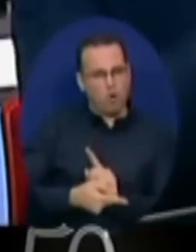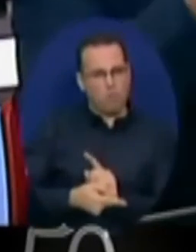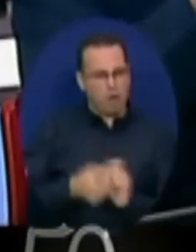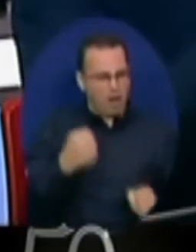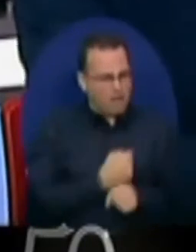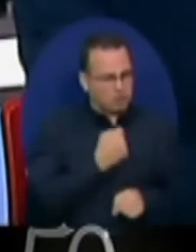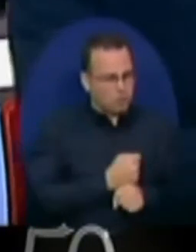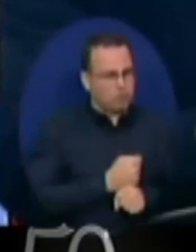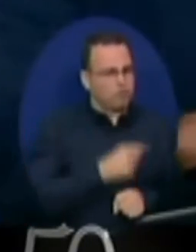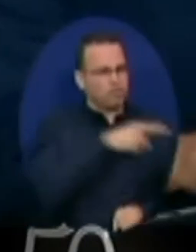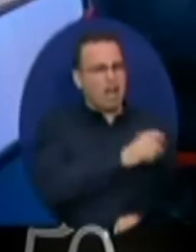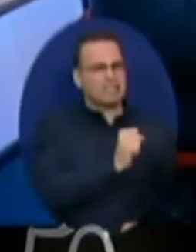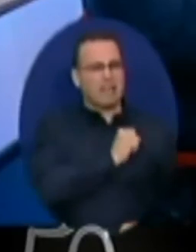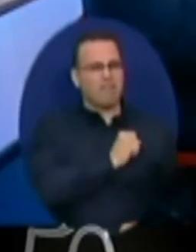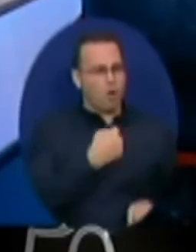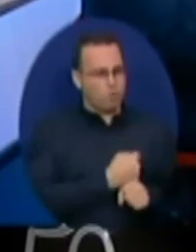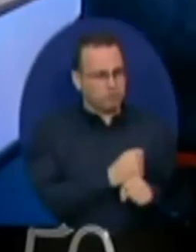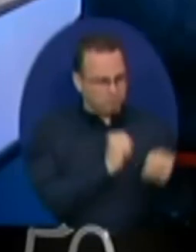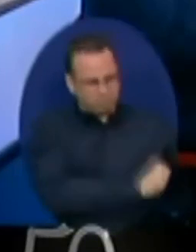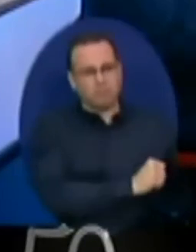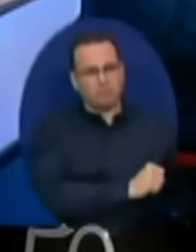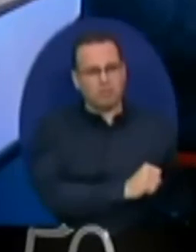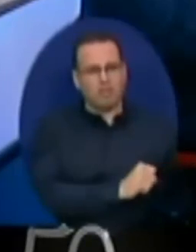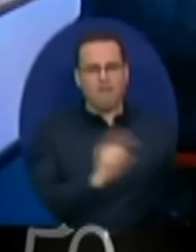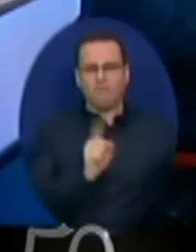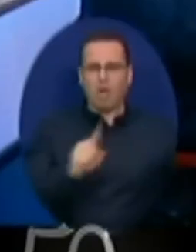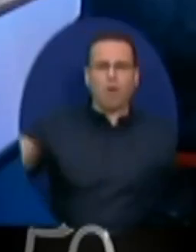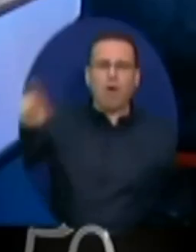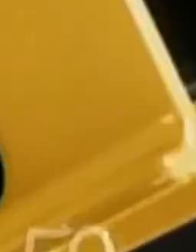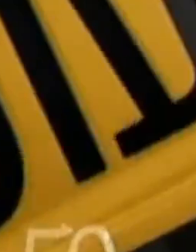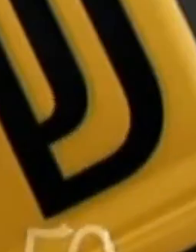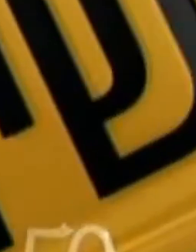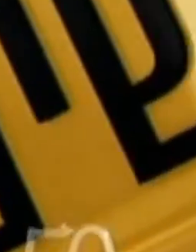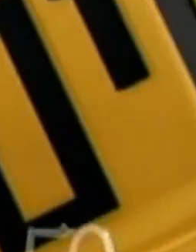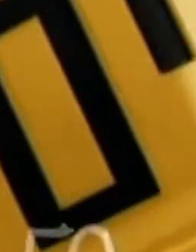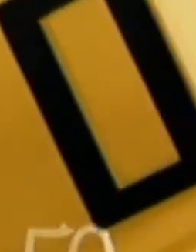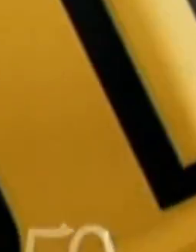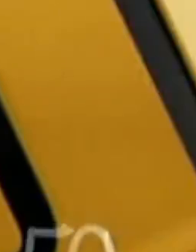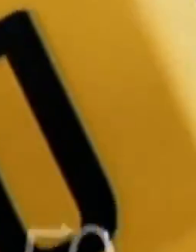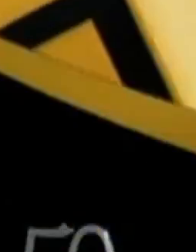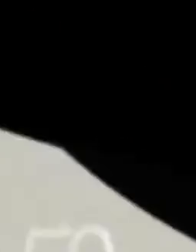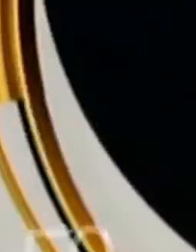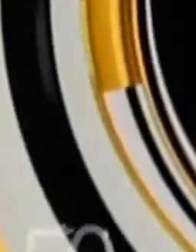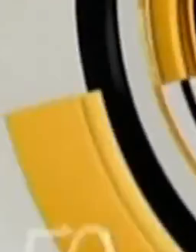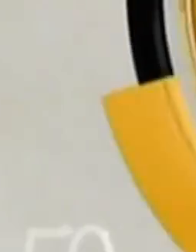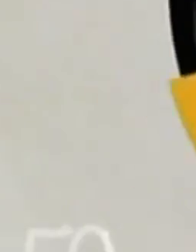הנכון שבו הצבא הולך עכשיו. חברים, דברים נוקבים, תודה רבה לכם.